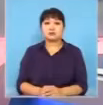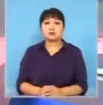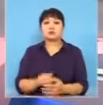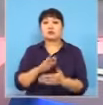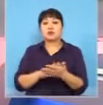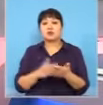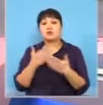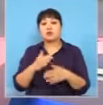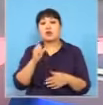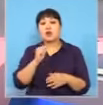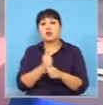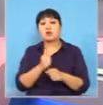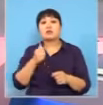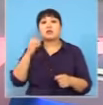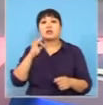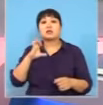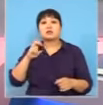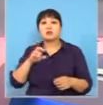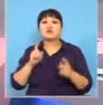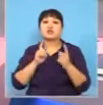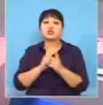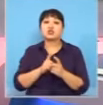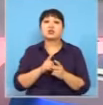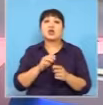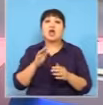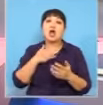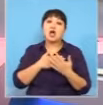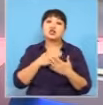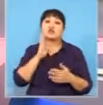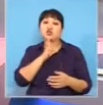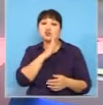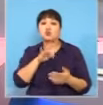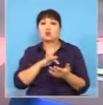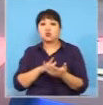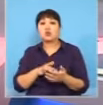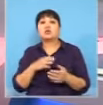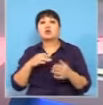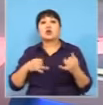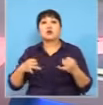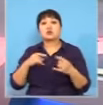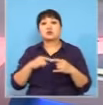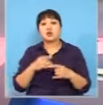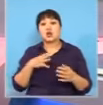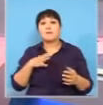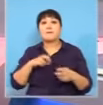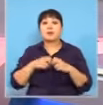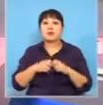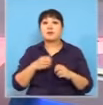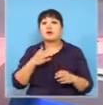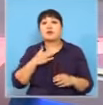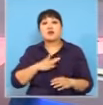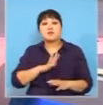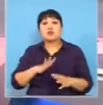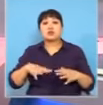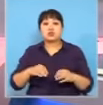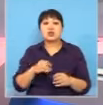Продолжаем выпуск. Аким Актубе Ильяс Испанов встретился с активными женщинами города. За круглым столом они обсудили проблемы неблагополучных